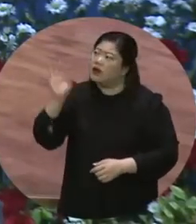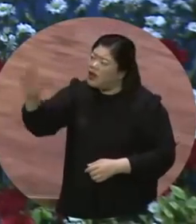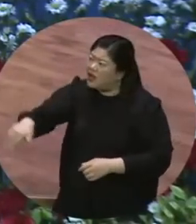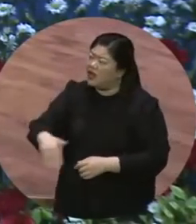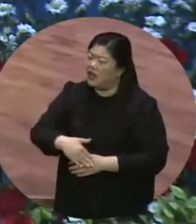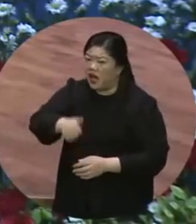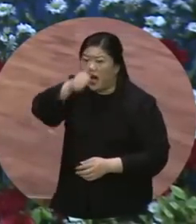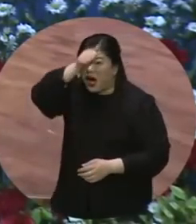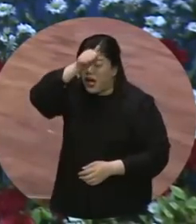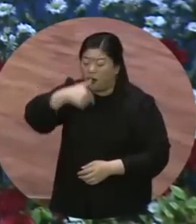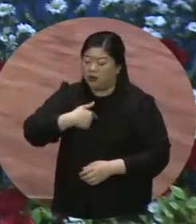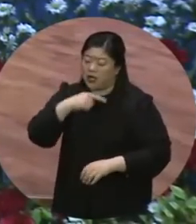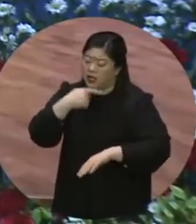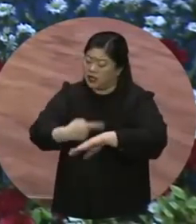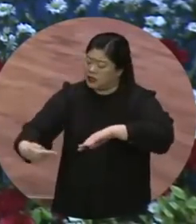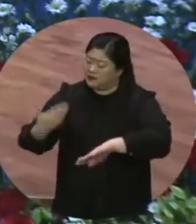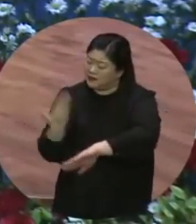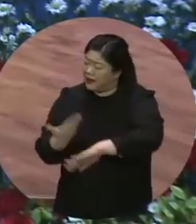말이냐?